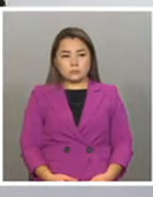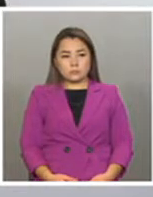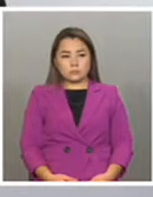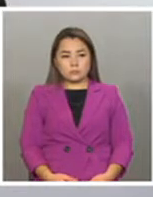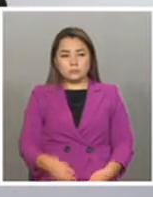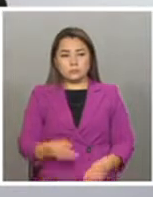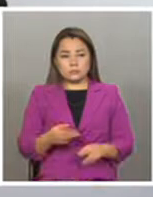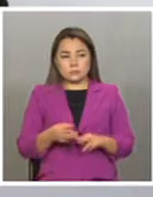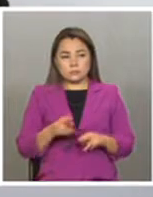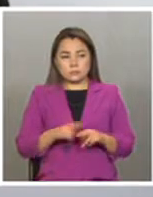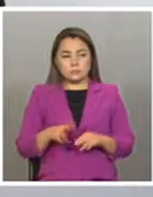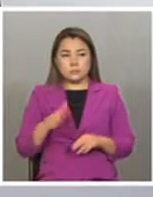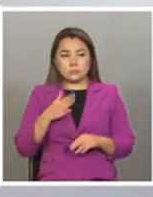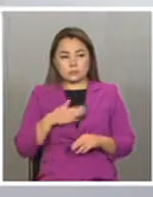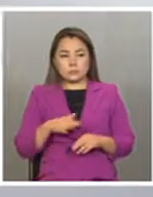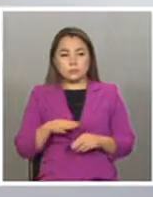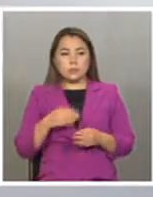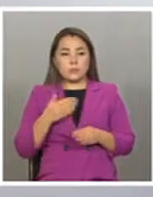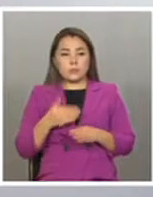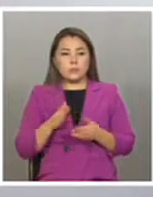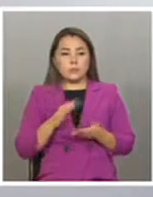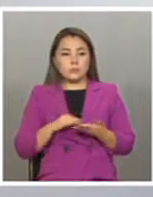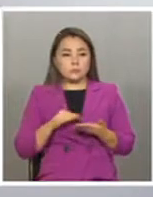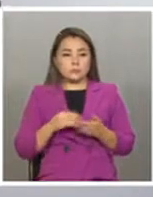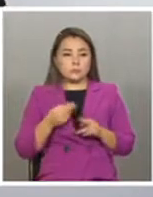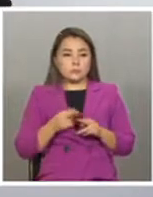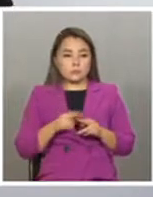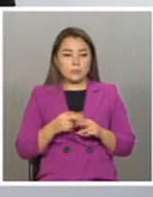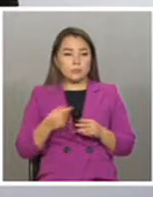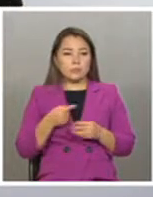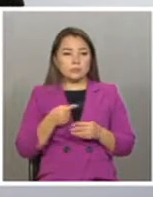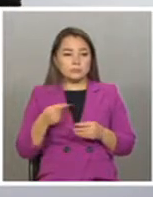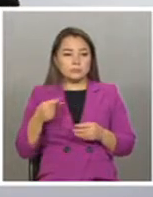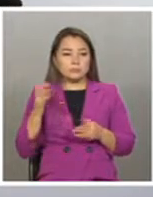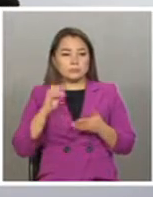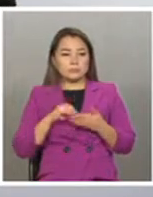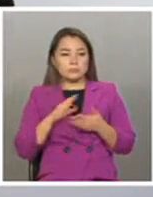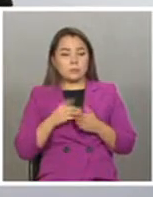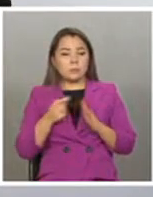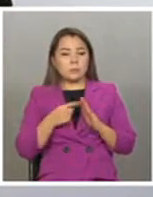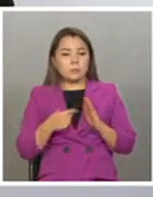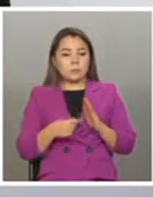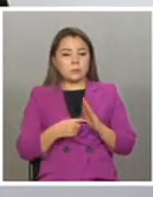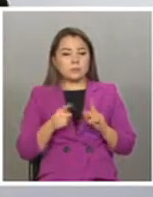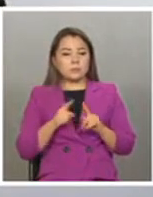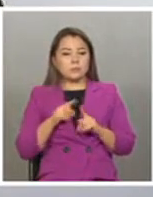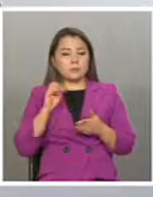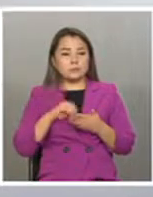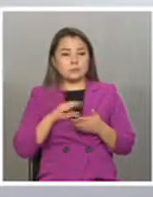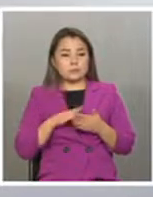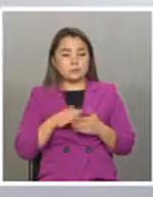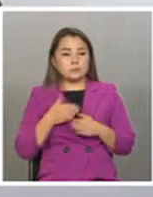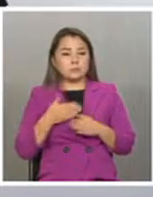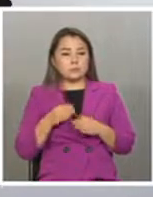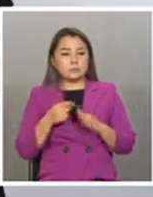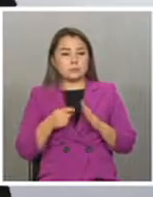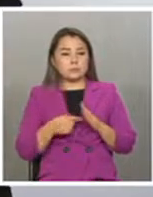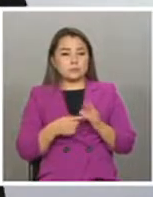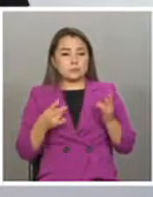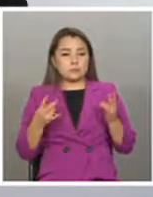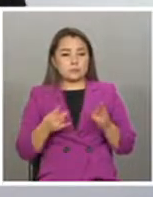ондық бөлшекпен жазу үшін біз бұл бөлшектің алымындағы санды бөліміндегі санға бұрыштап бөліміз керек.